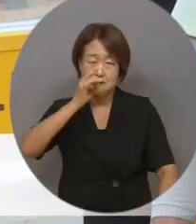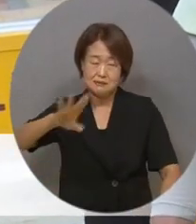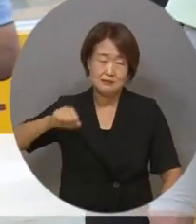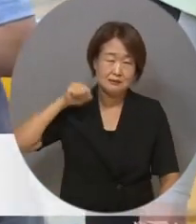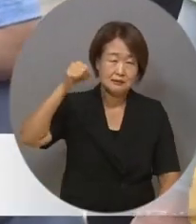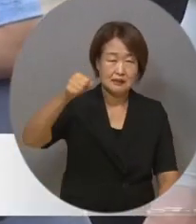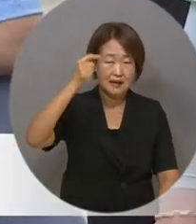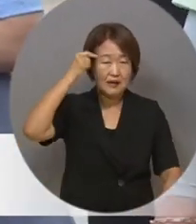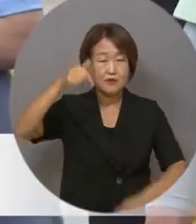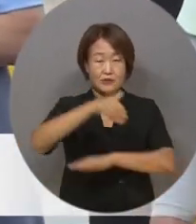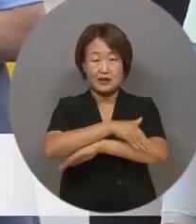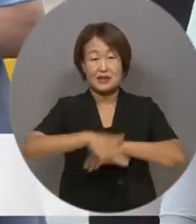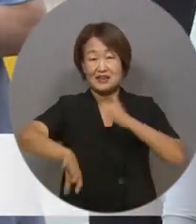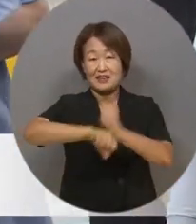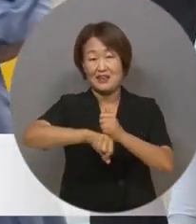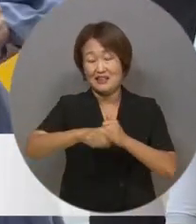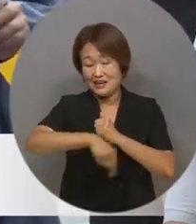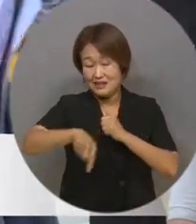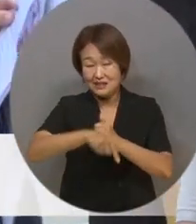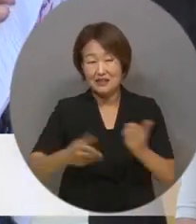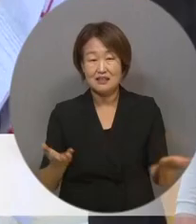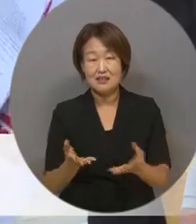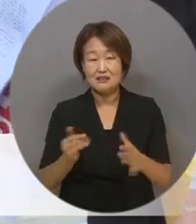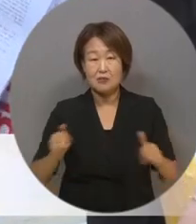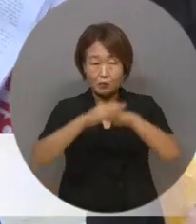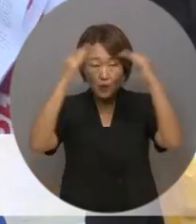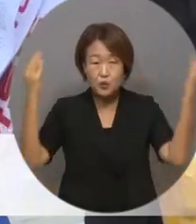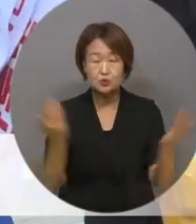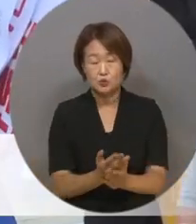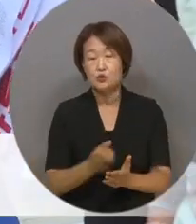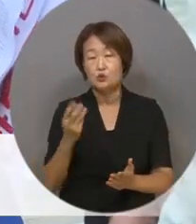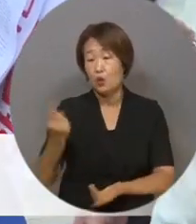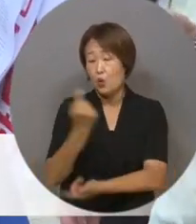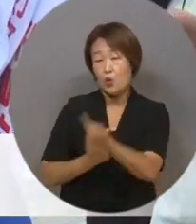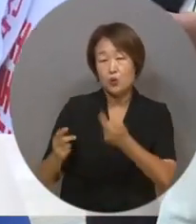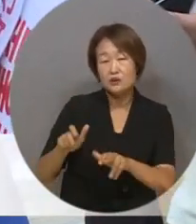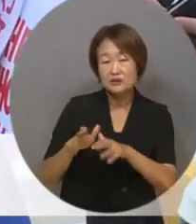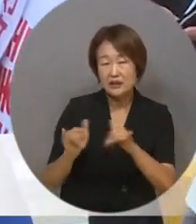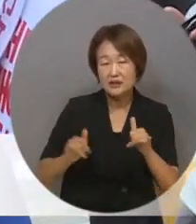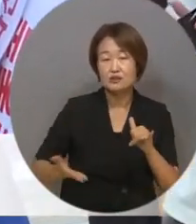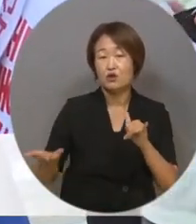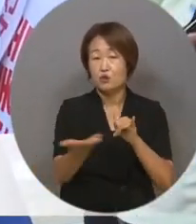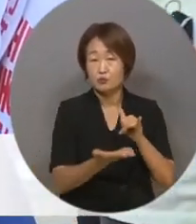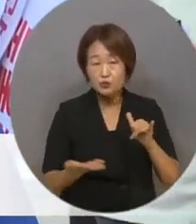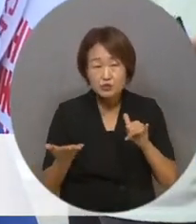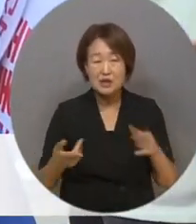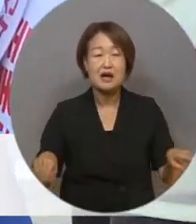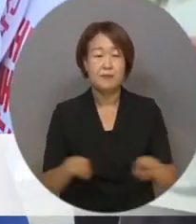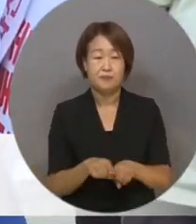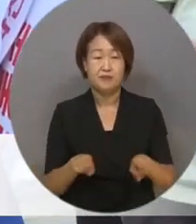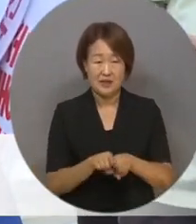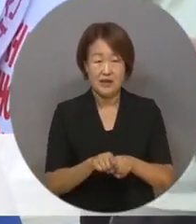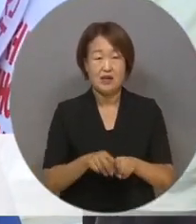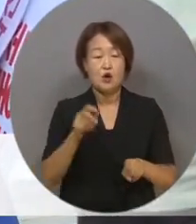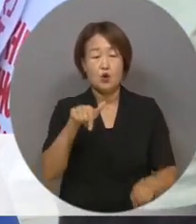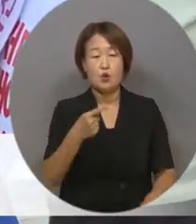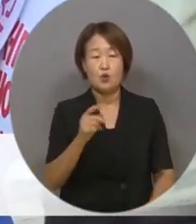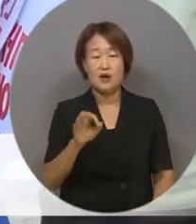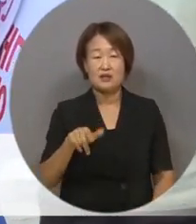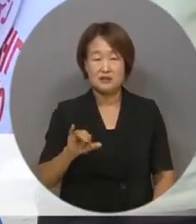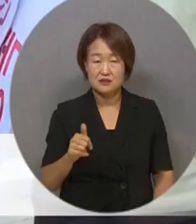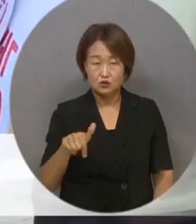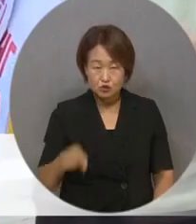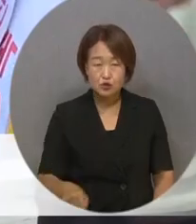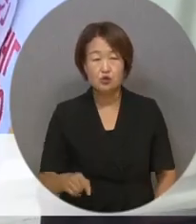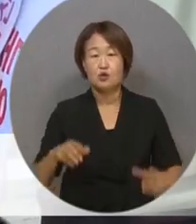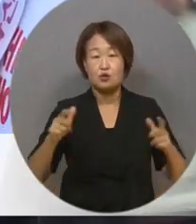가겠습니다. 산하시설 종사자 모두는 이용자 여러분과 광진구 관내